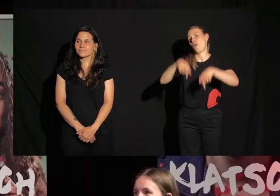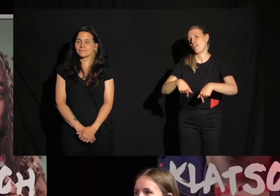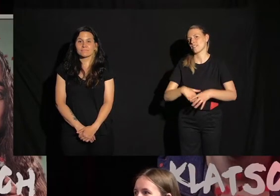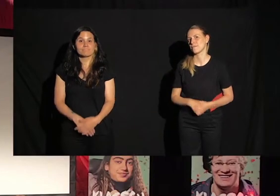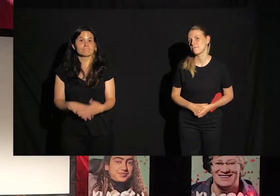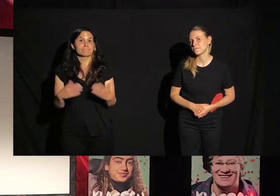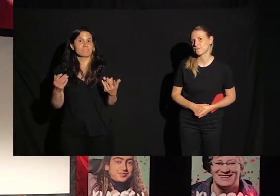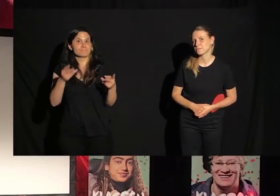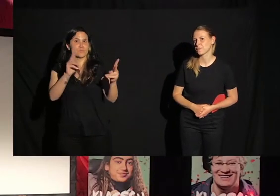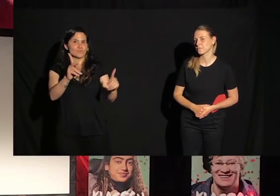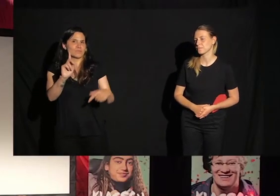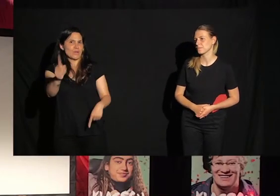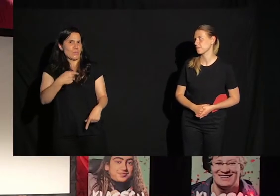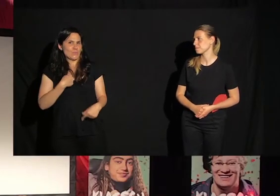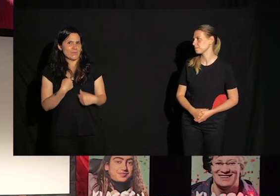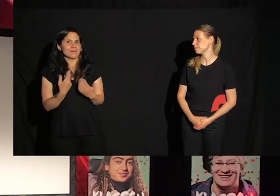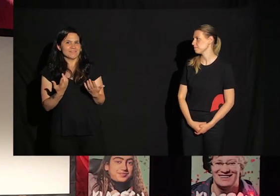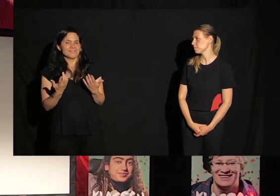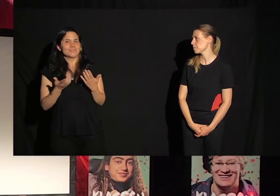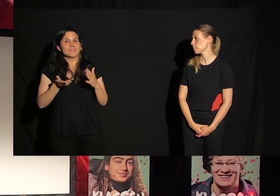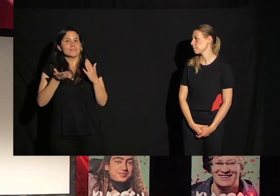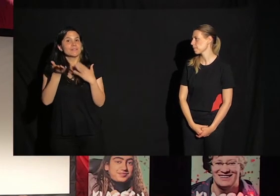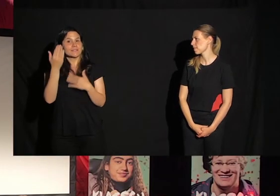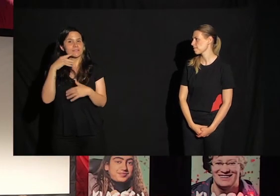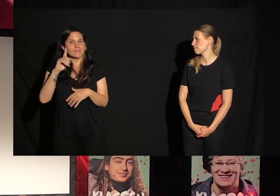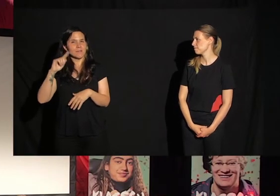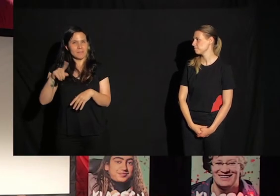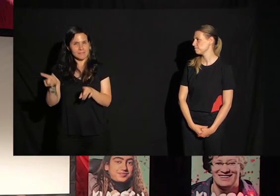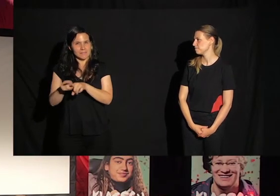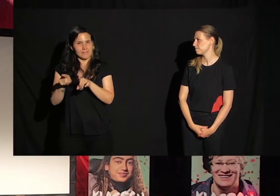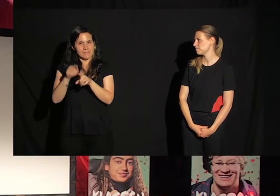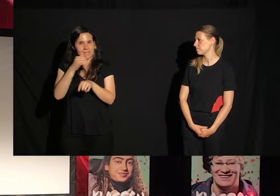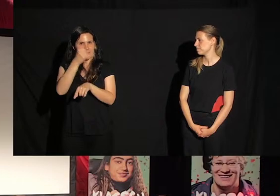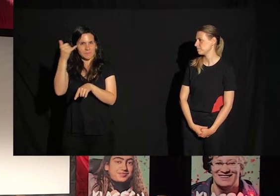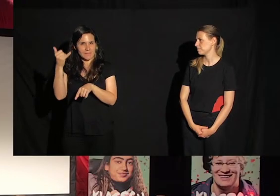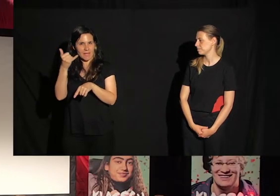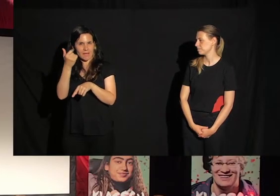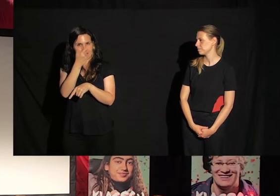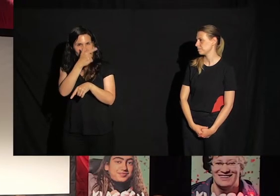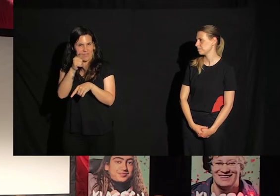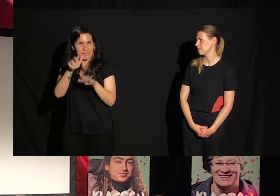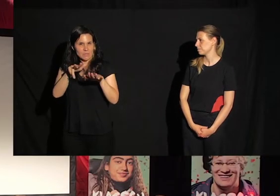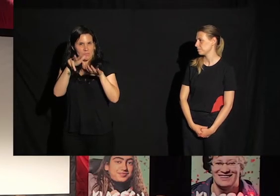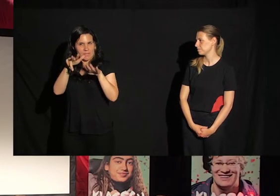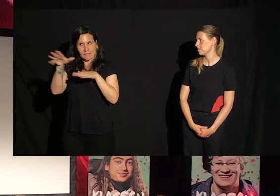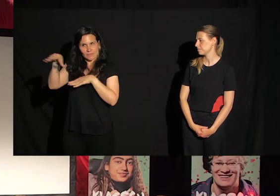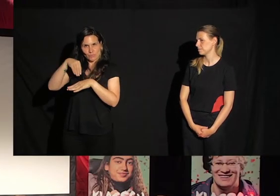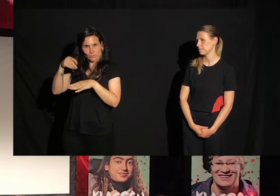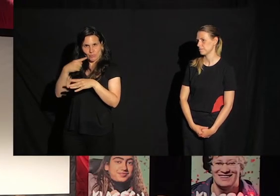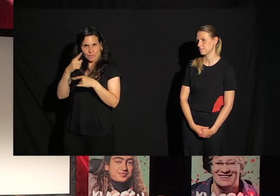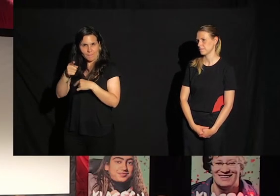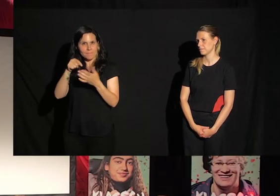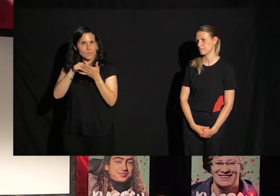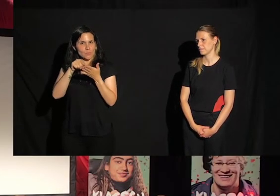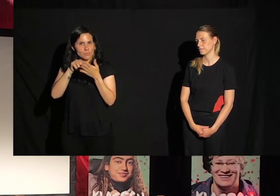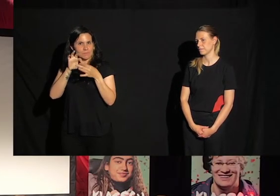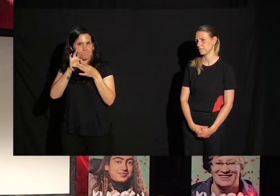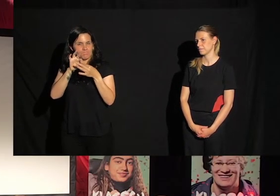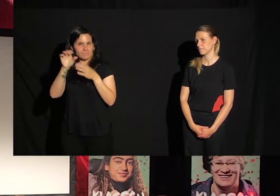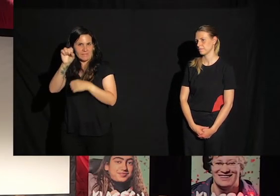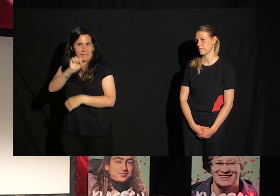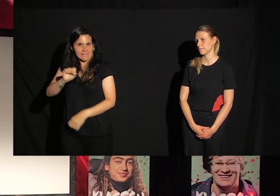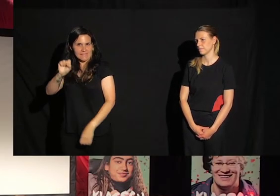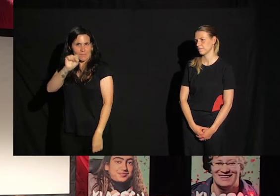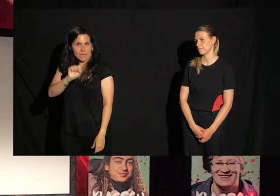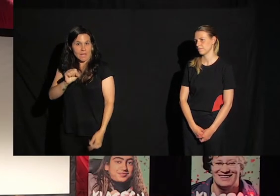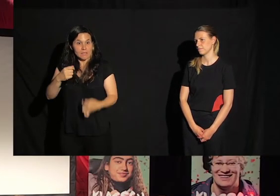Ja, da kann ich mich auf jeden Fall anschließen. Ich war ja im selben Jahr wie Isabel dabei, 2018 das erste Mal im Rahmen des Seminars. Und ich wusste ehrlich